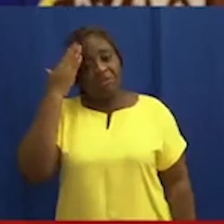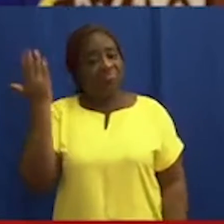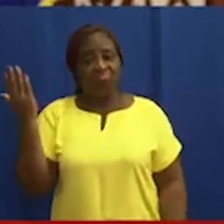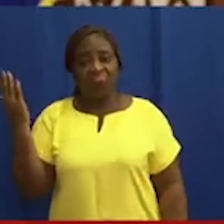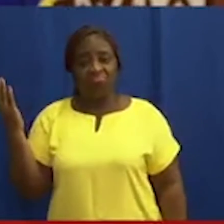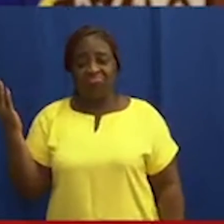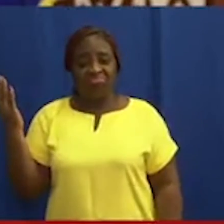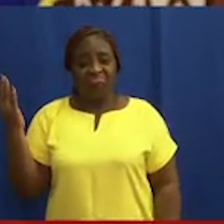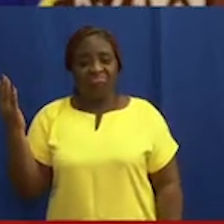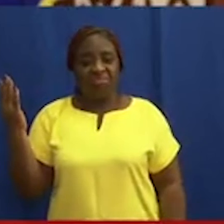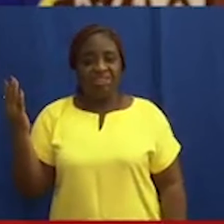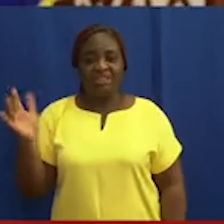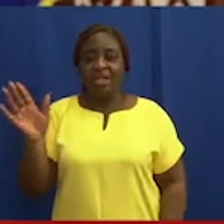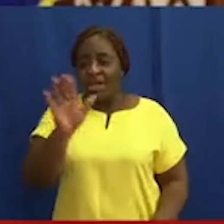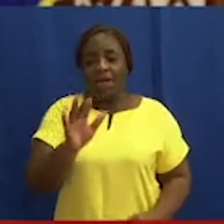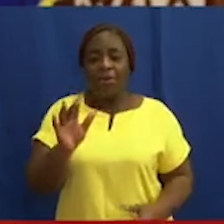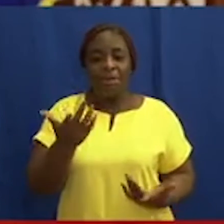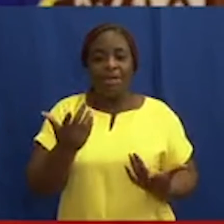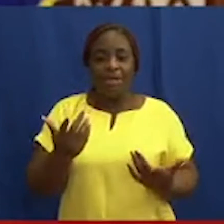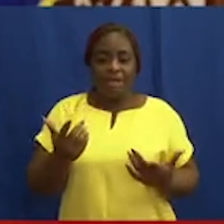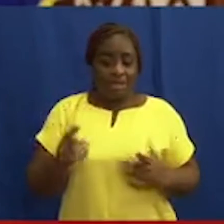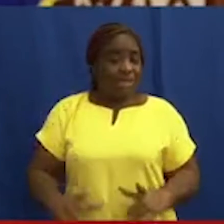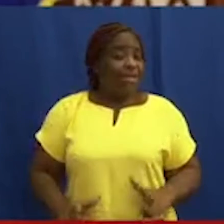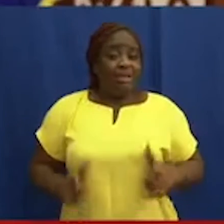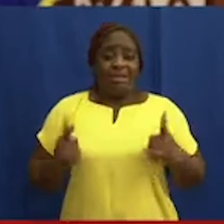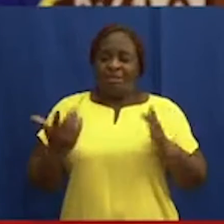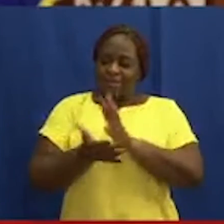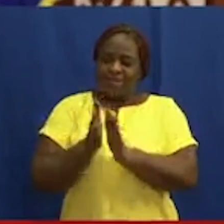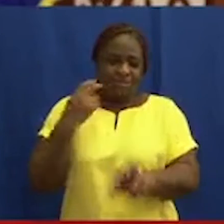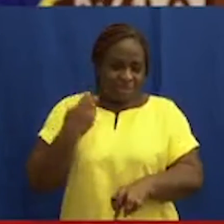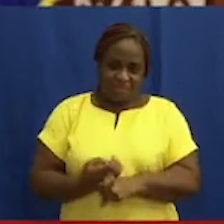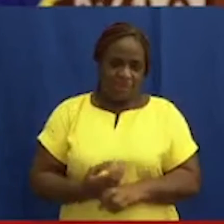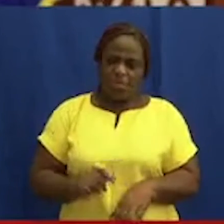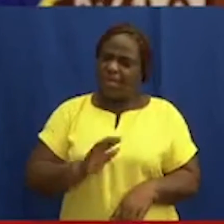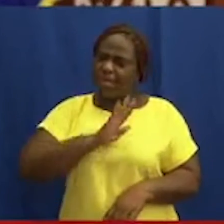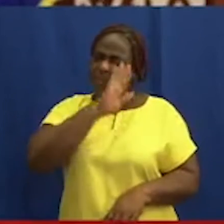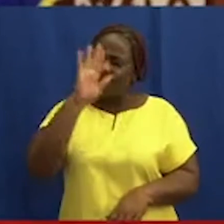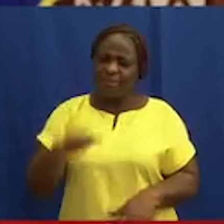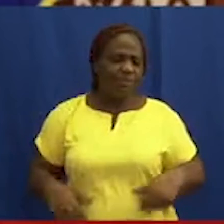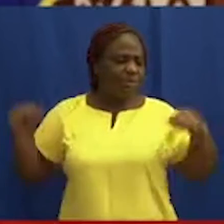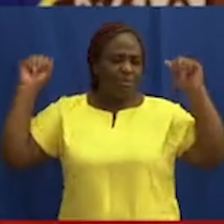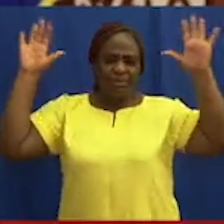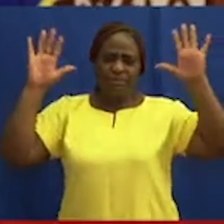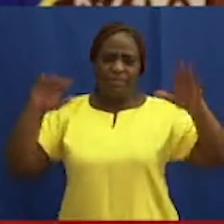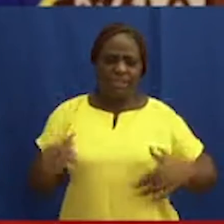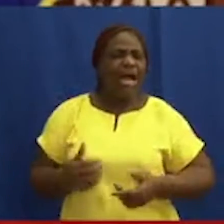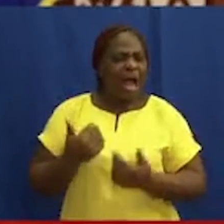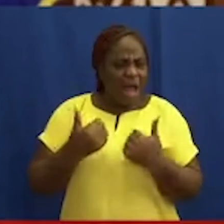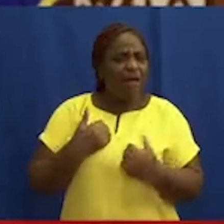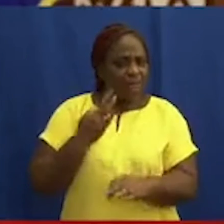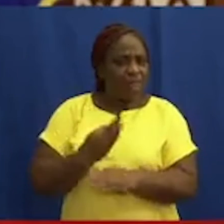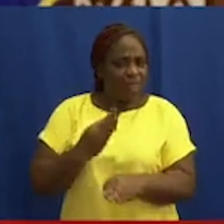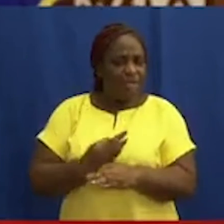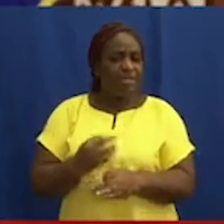shimfida da kuma wasu matakai da ta dauka na ganin ta magance matsalar al'umman kasar Ghana ta aiwatar da